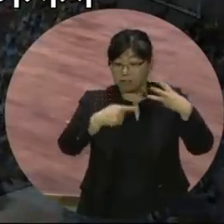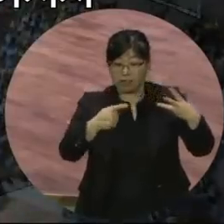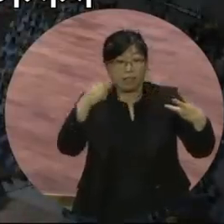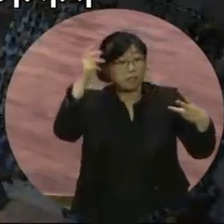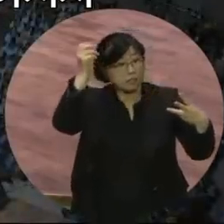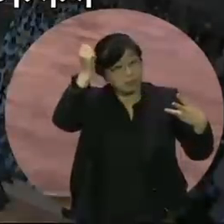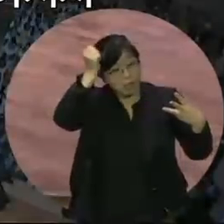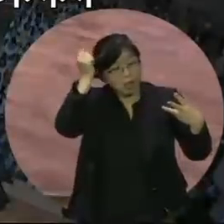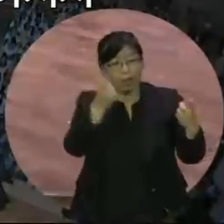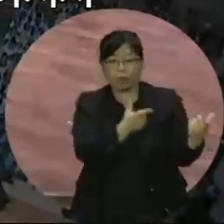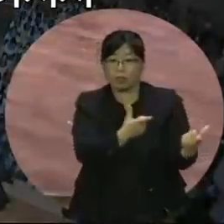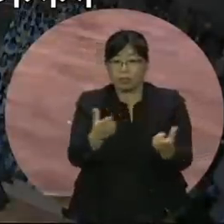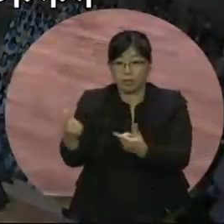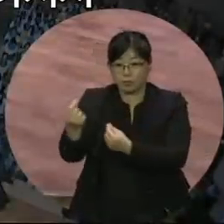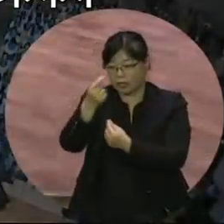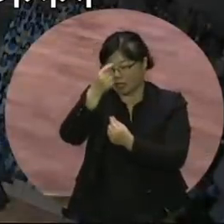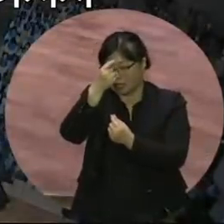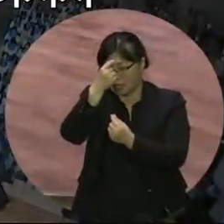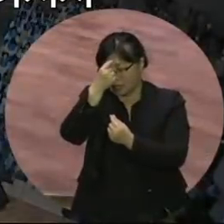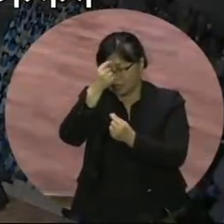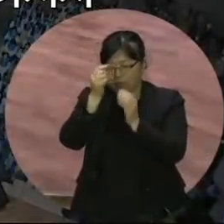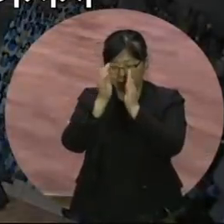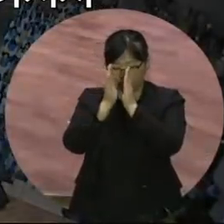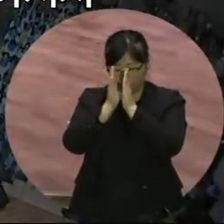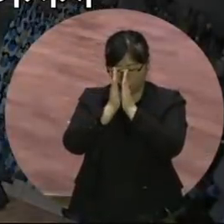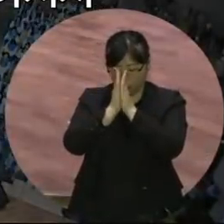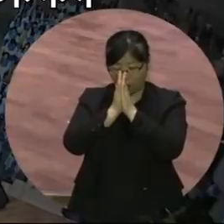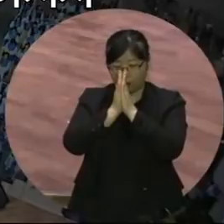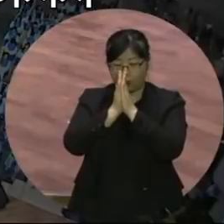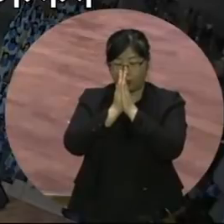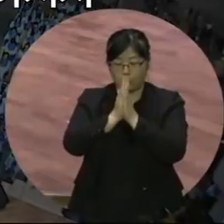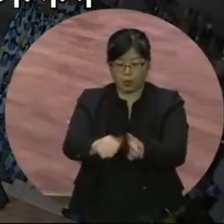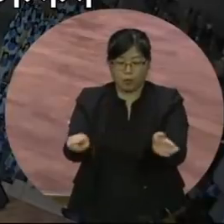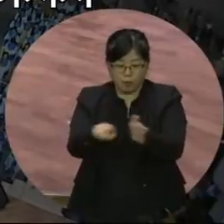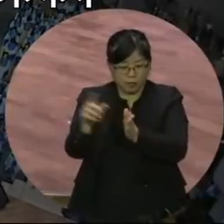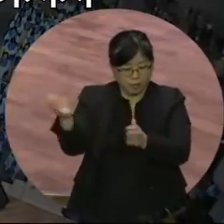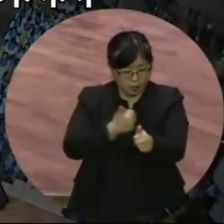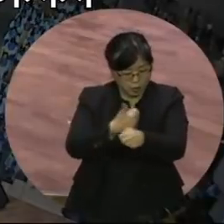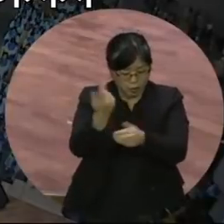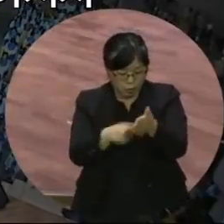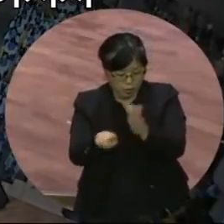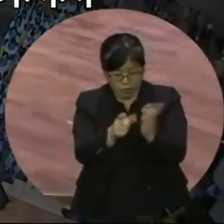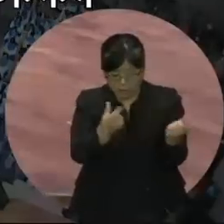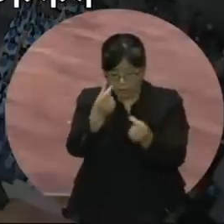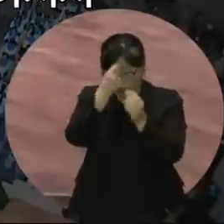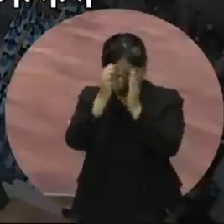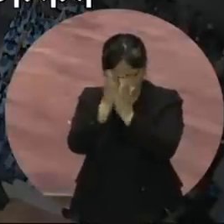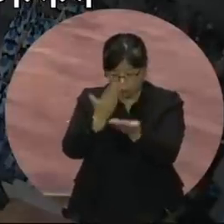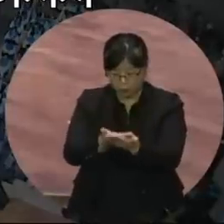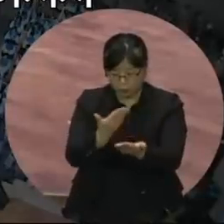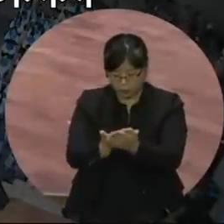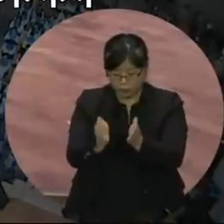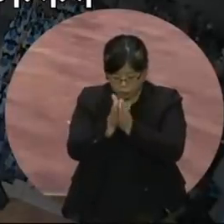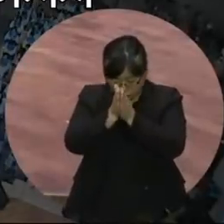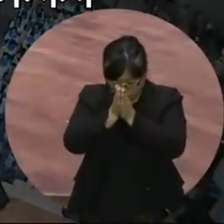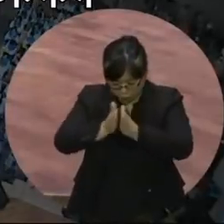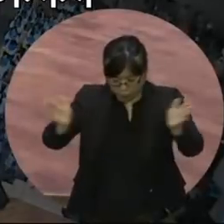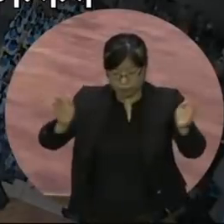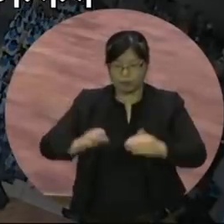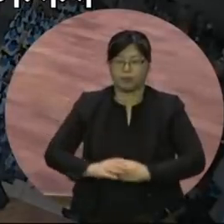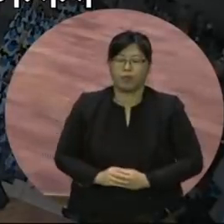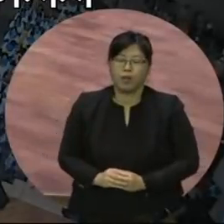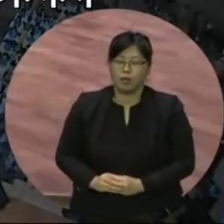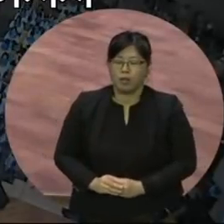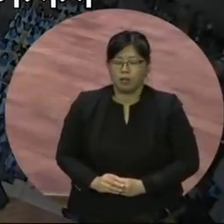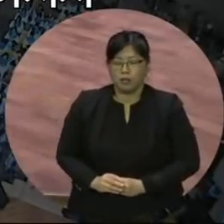하옵소서. 다같이 우리 오늘 말씀을 기억하면서 믿음으로 승리할 수 있도록 기도하겠습니다. 하나님 아버지 감사를 드립니다.